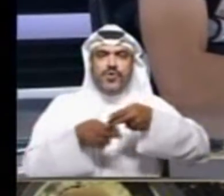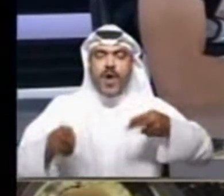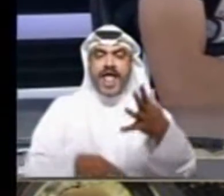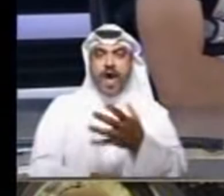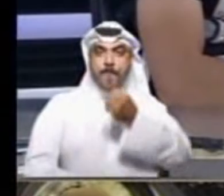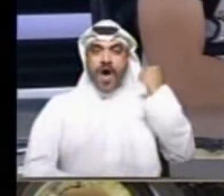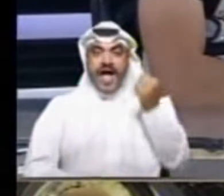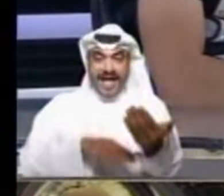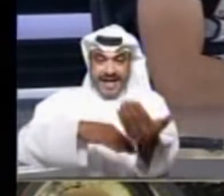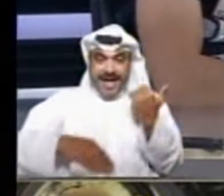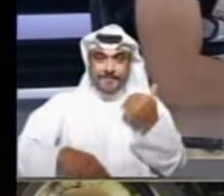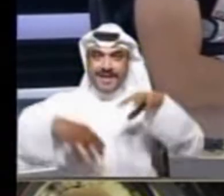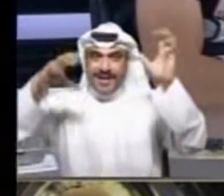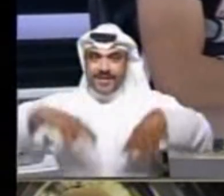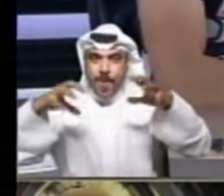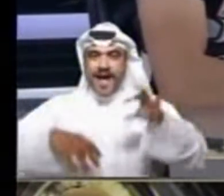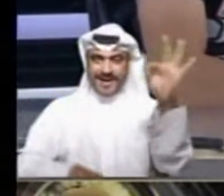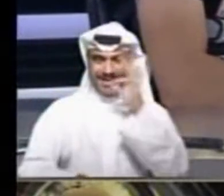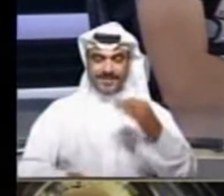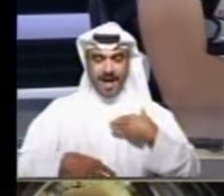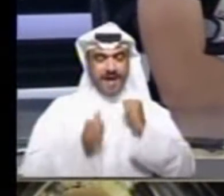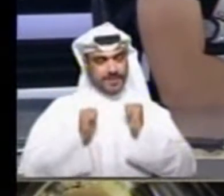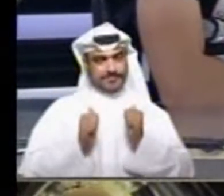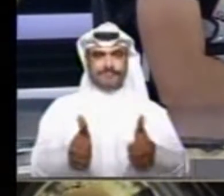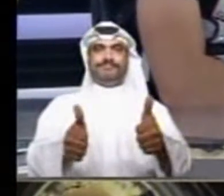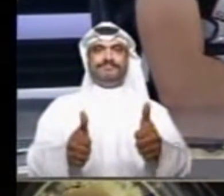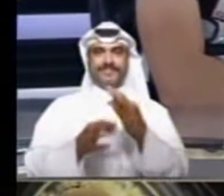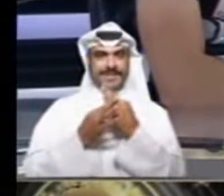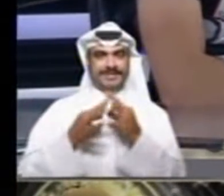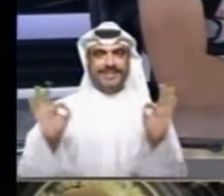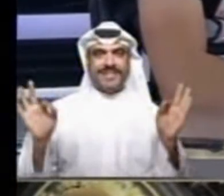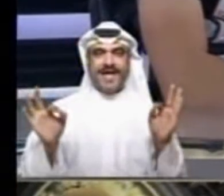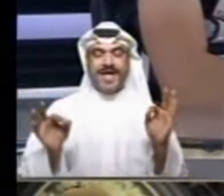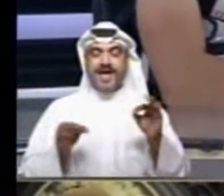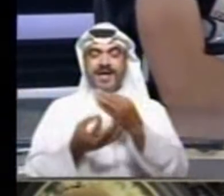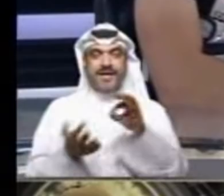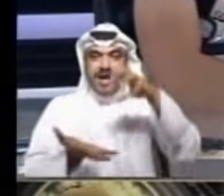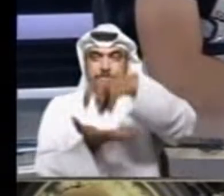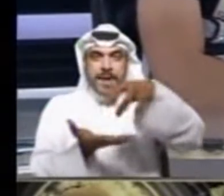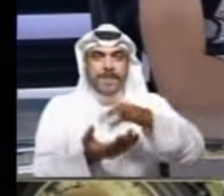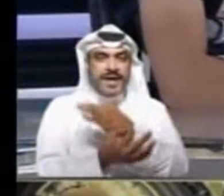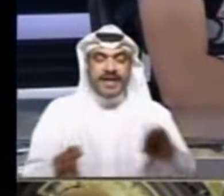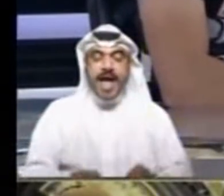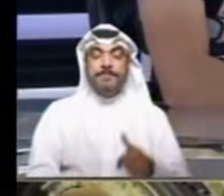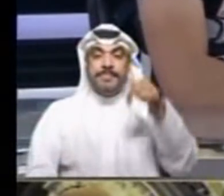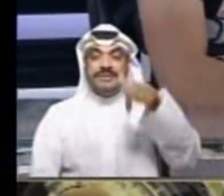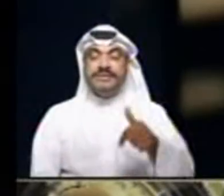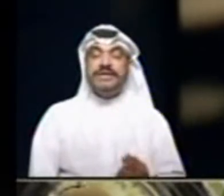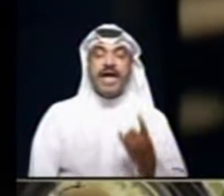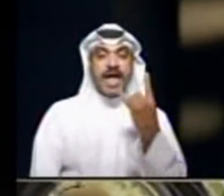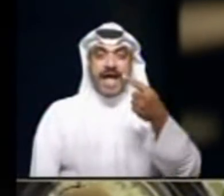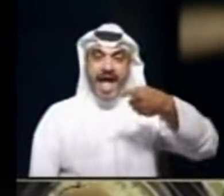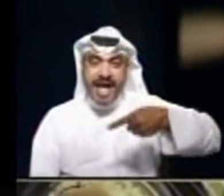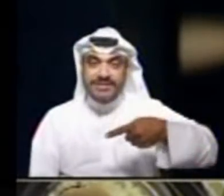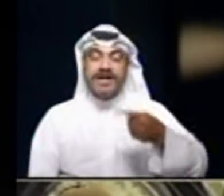تصير الحاله الطارئه اللي موجوده حاليا تم وضع خطه، وزعنا على كل منطقه تقريبا 6 الى 10 اشخاص، مثلا